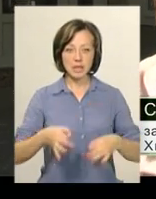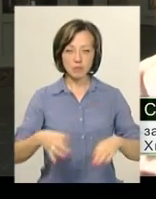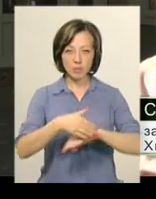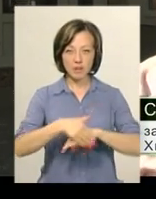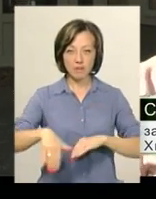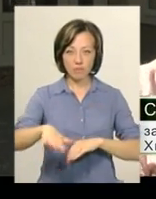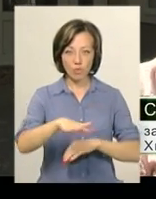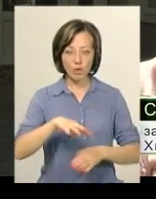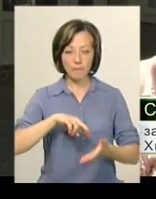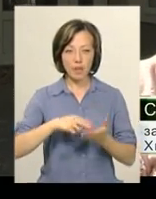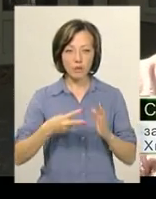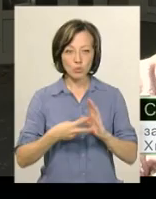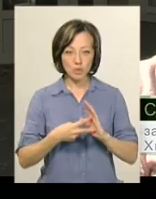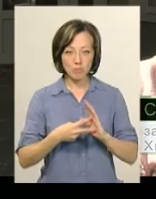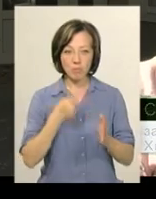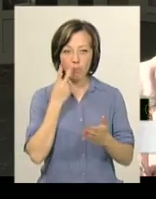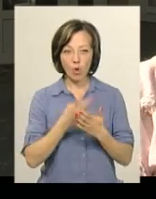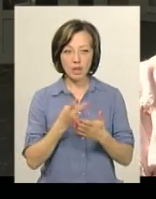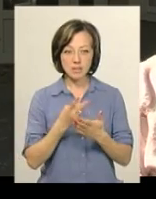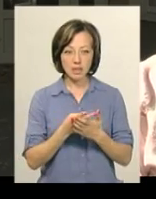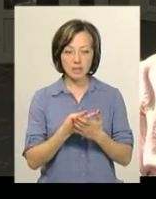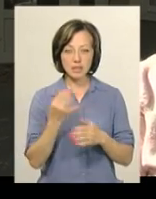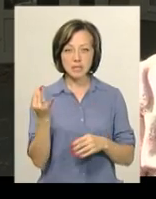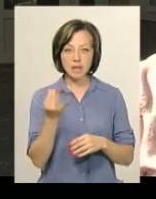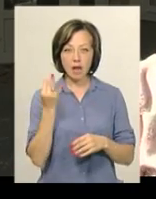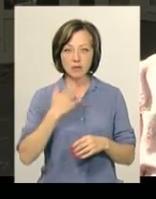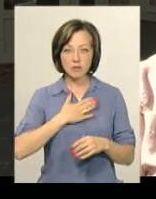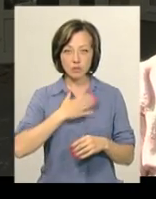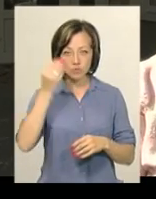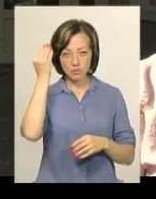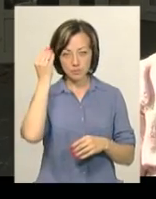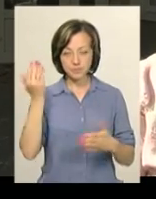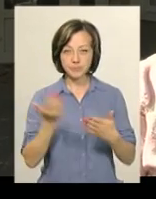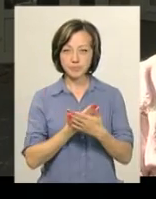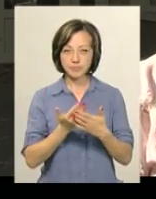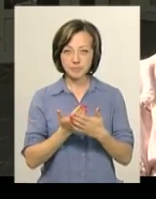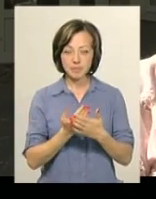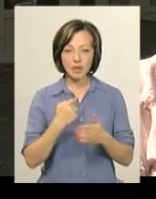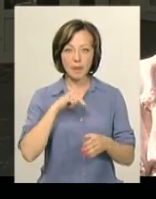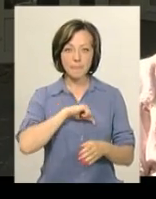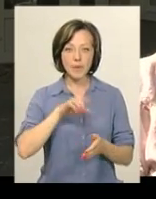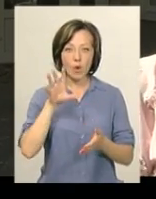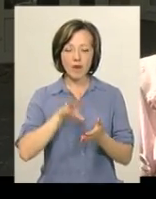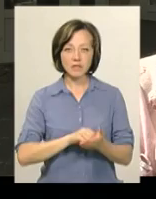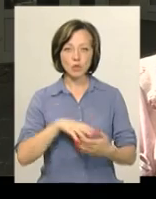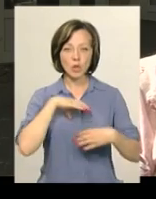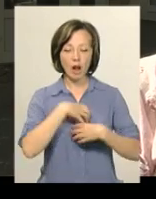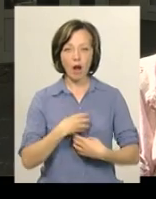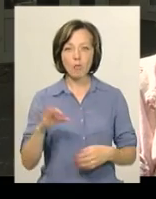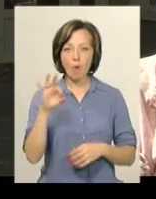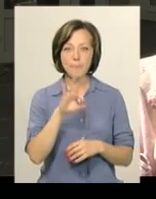і плануємо показати цікаву, на наш погляд, стрічку, біографічну драму